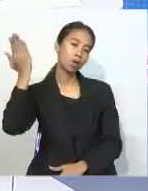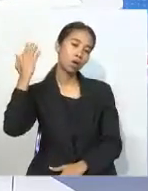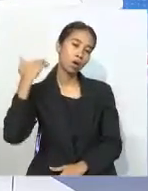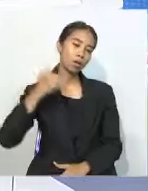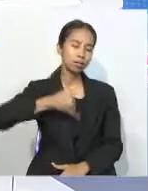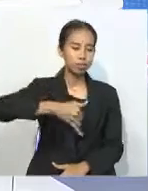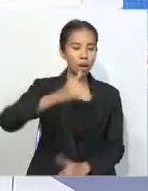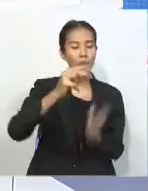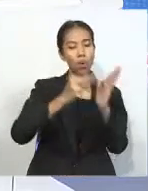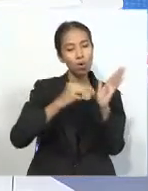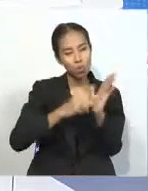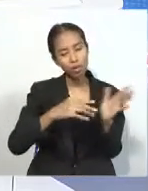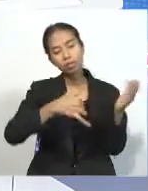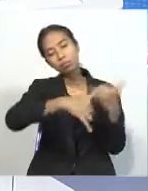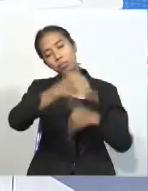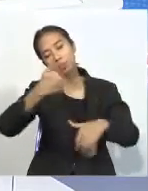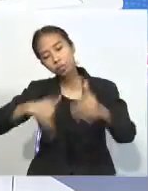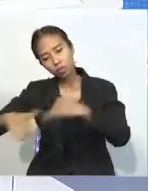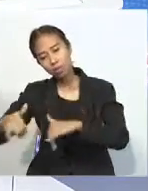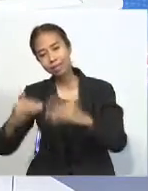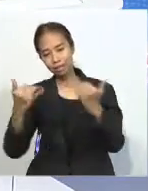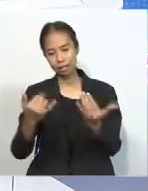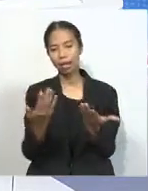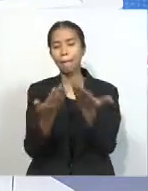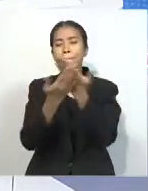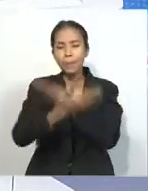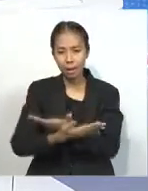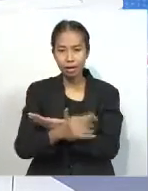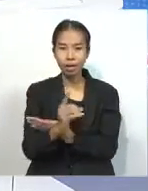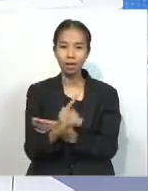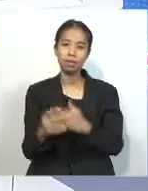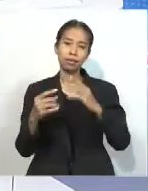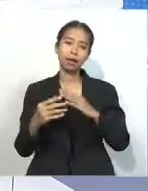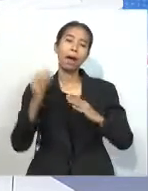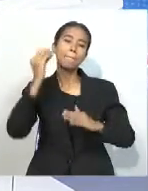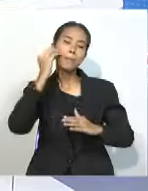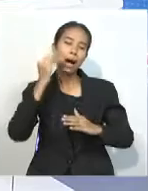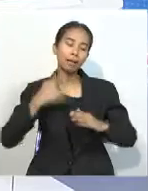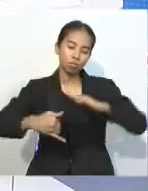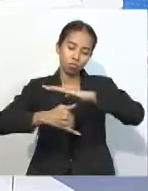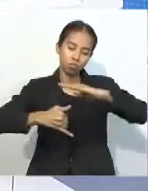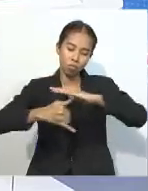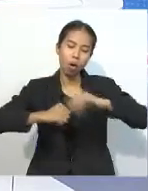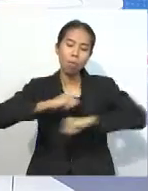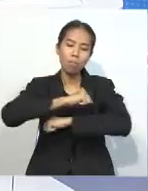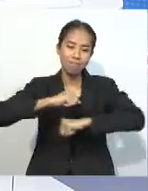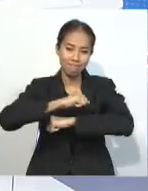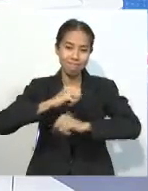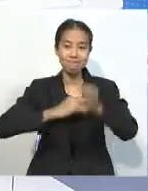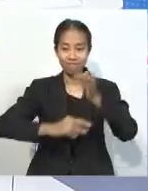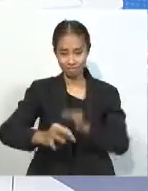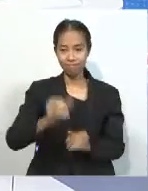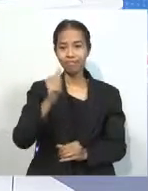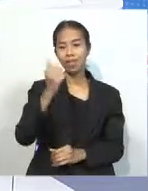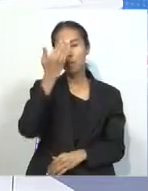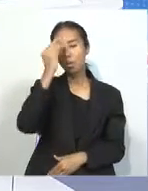จจะออกไปวิ่งออกไปเดินเล่นสัมผัสบรรยากาศด้านนอกตอนนี้อาจจะปรับเปลี่ยนมาออกกำลังกายภายในบ้านแทนไปก่อนก็ได้ ใช่ค่ะในช่วงที่สภ